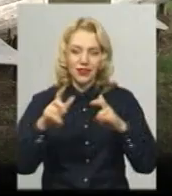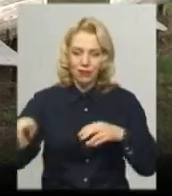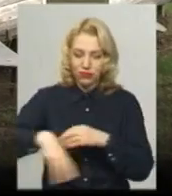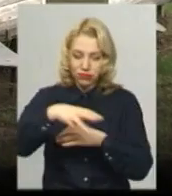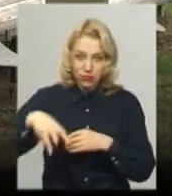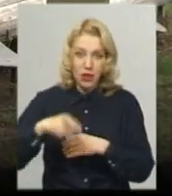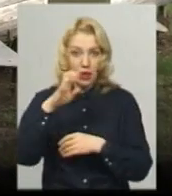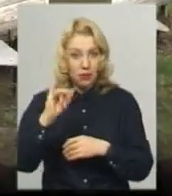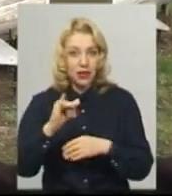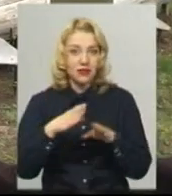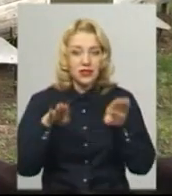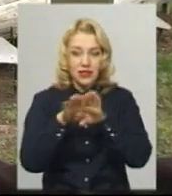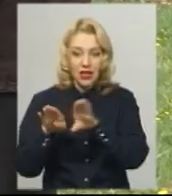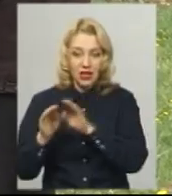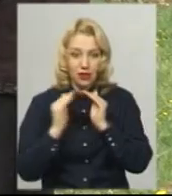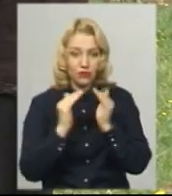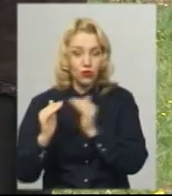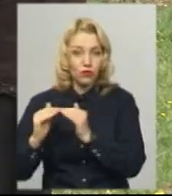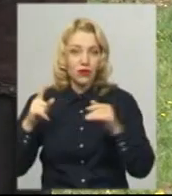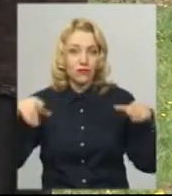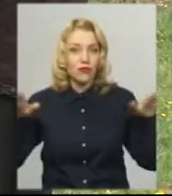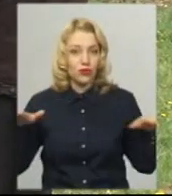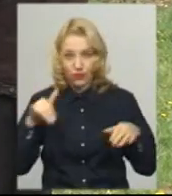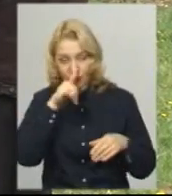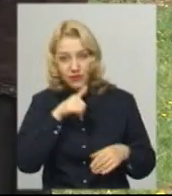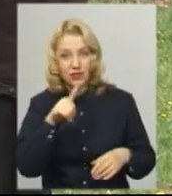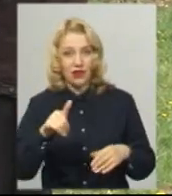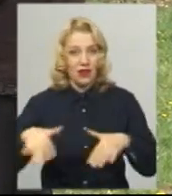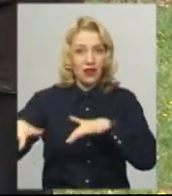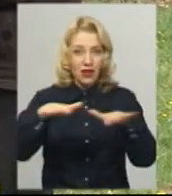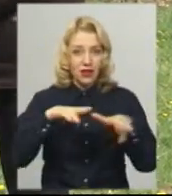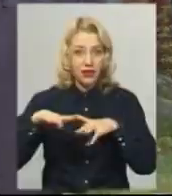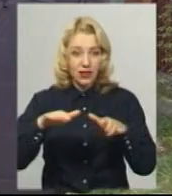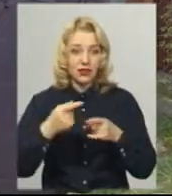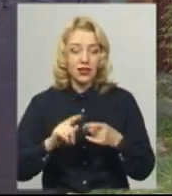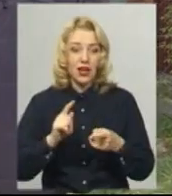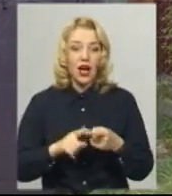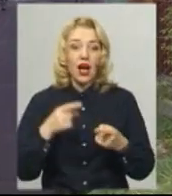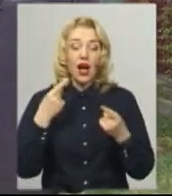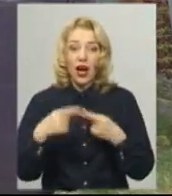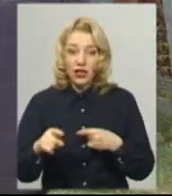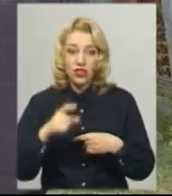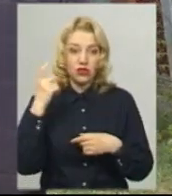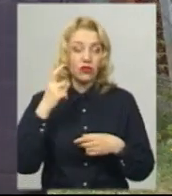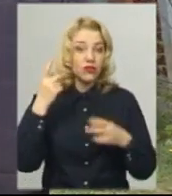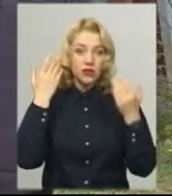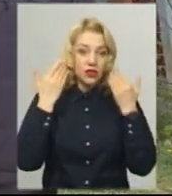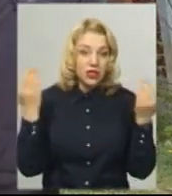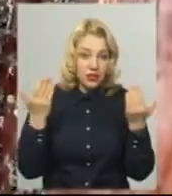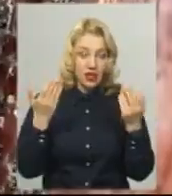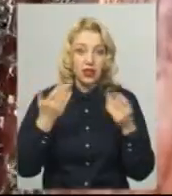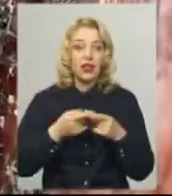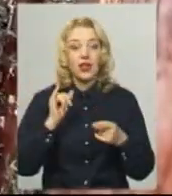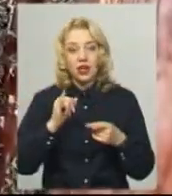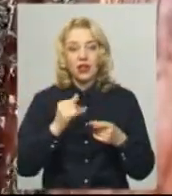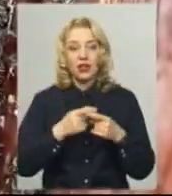нам нічого не казав і ніхто нас не попередив. Про обробіток полів препаратами токсичними для комах решта пасічників, кажуть, не чули. Аркадій Горбань з Зінькова